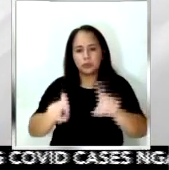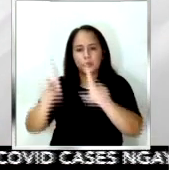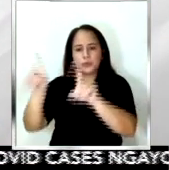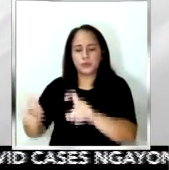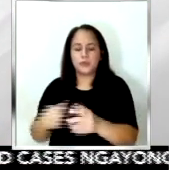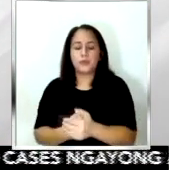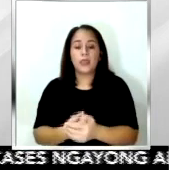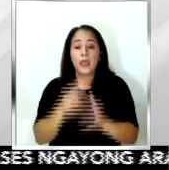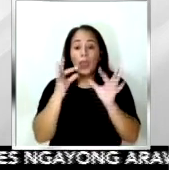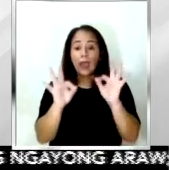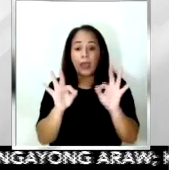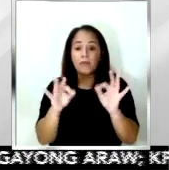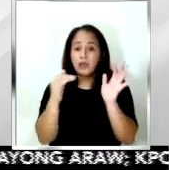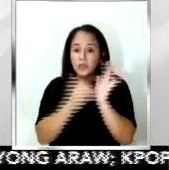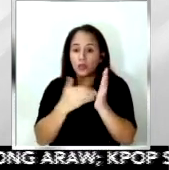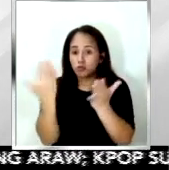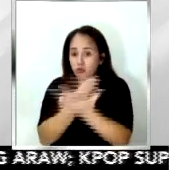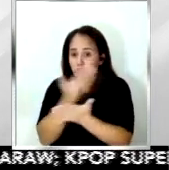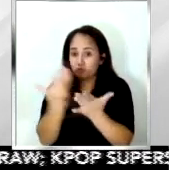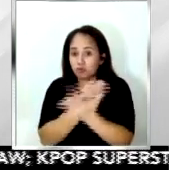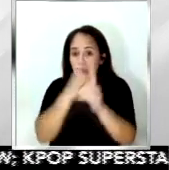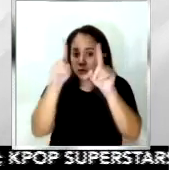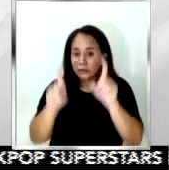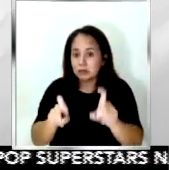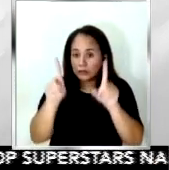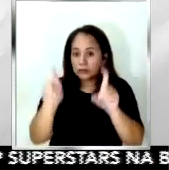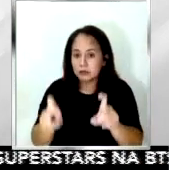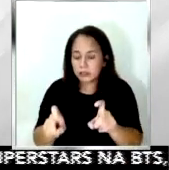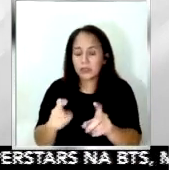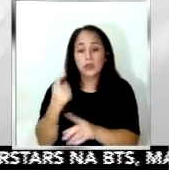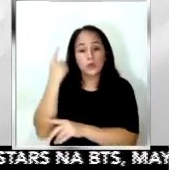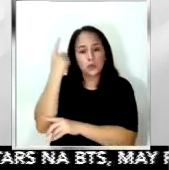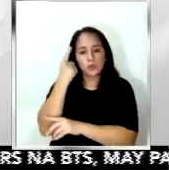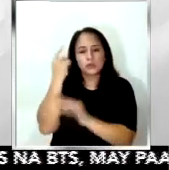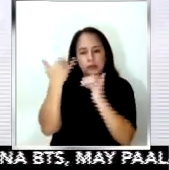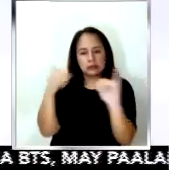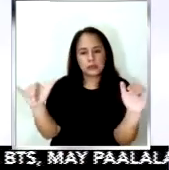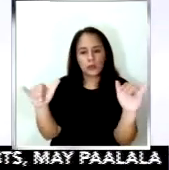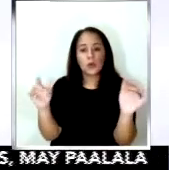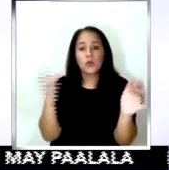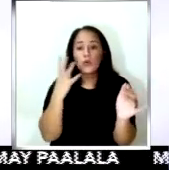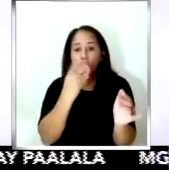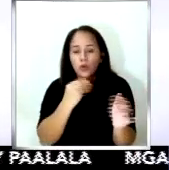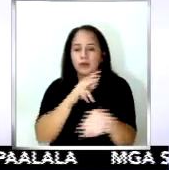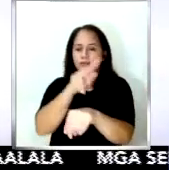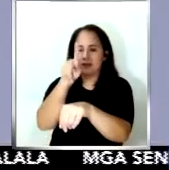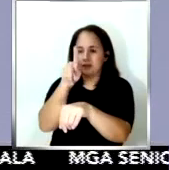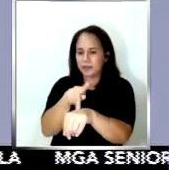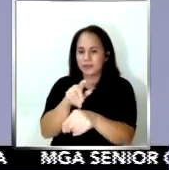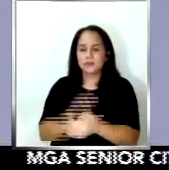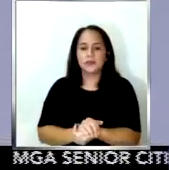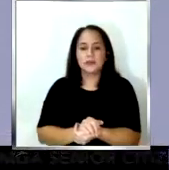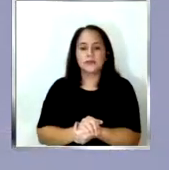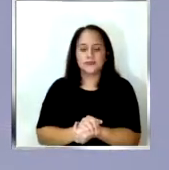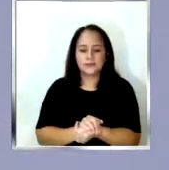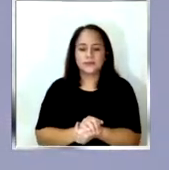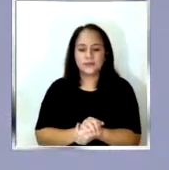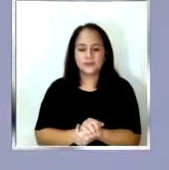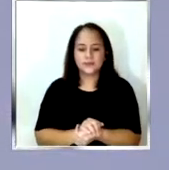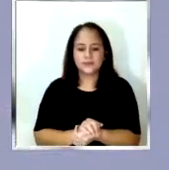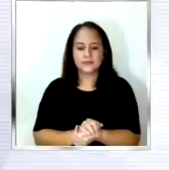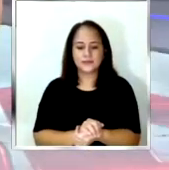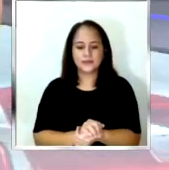mga panibagong clinical trial, ikukonsidera pa rin nila ang Pilipinas. Athena Imperial nakatutok, 24